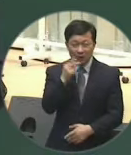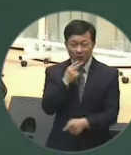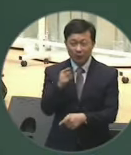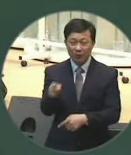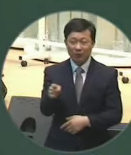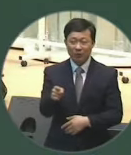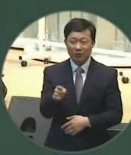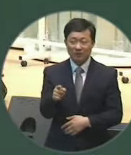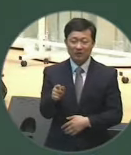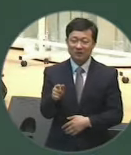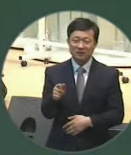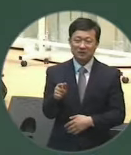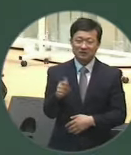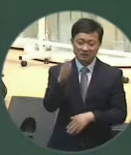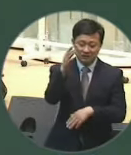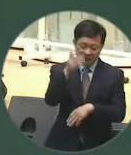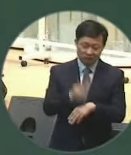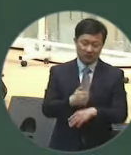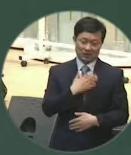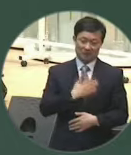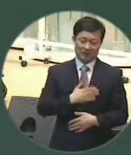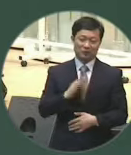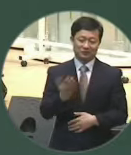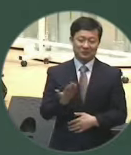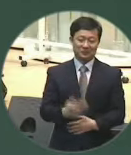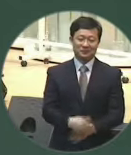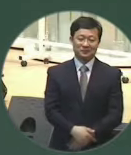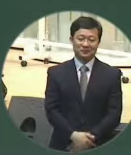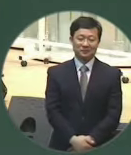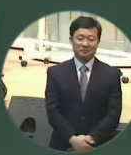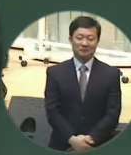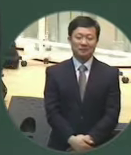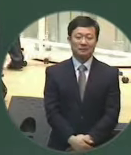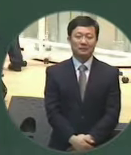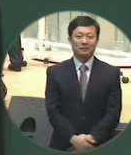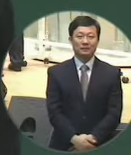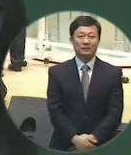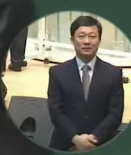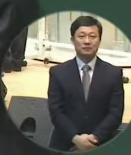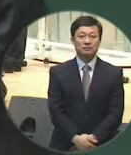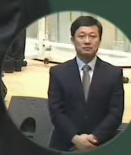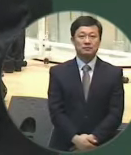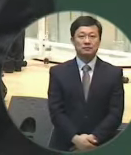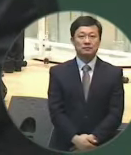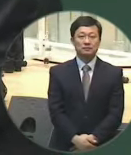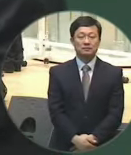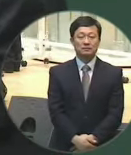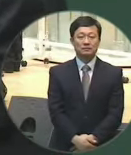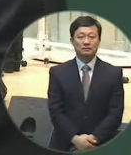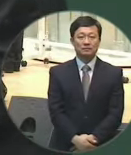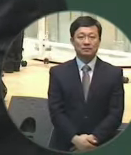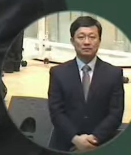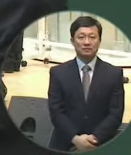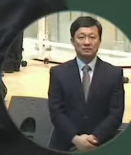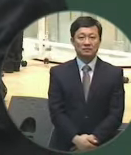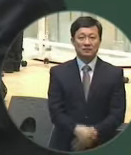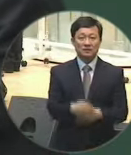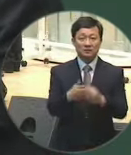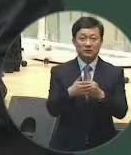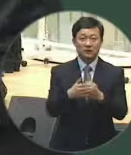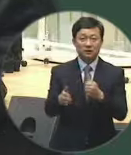없겠지만 아니다는 것을 나중에 만나게 될 겁니다. Maybe they don't even think about that question, but later they will realize that truth.